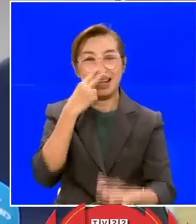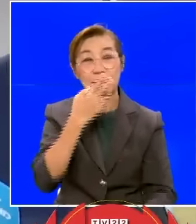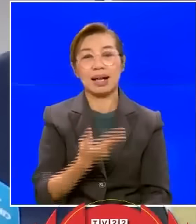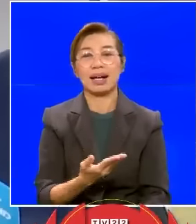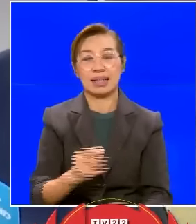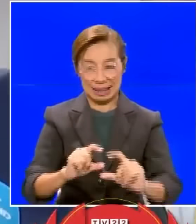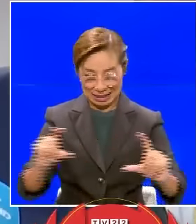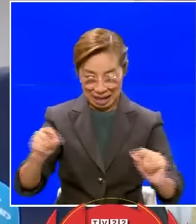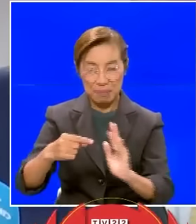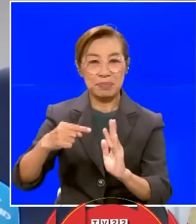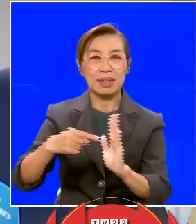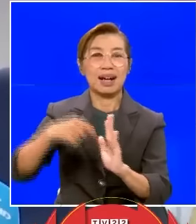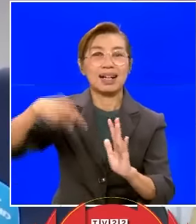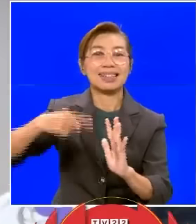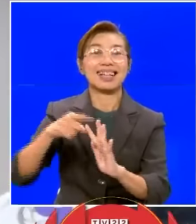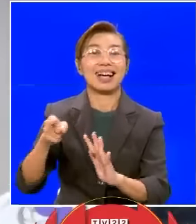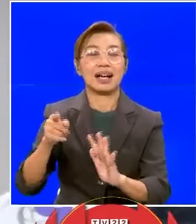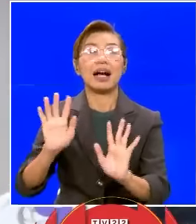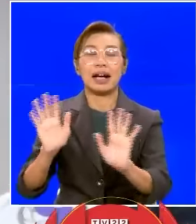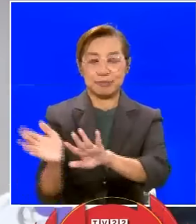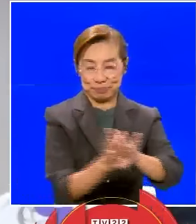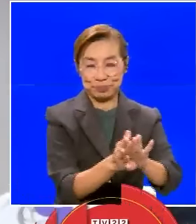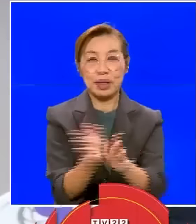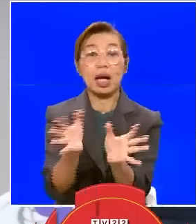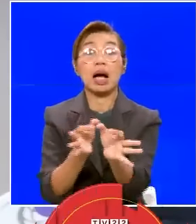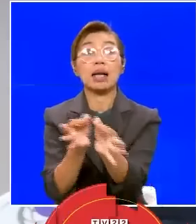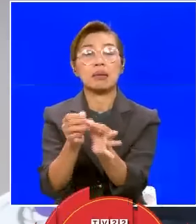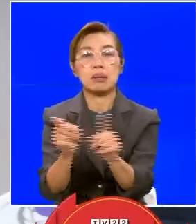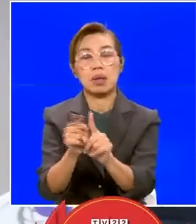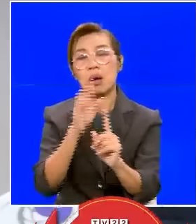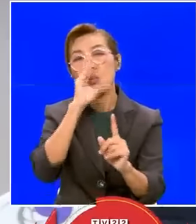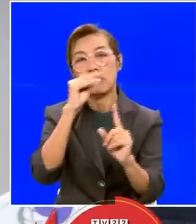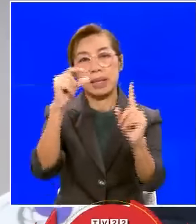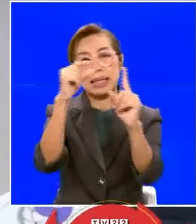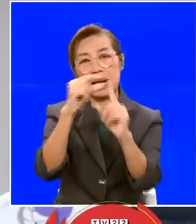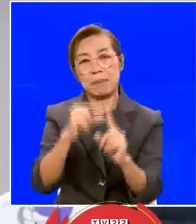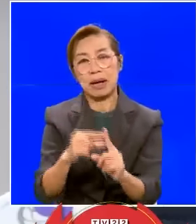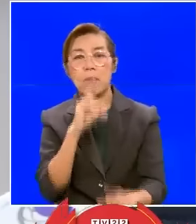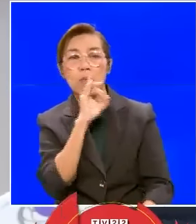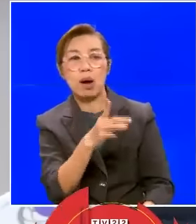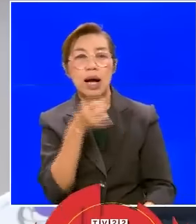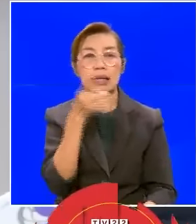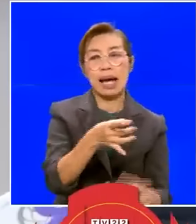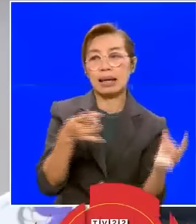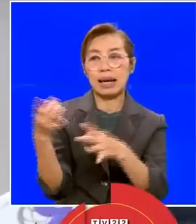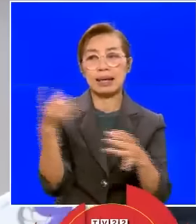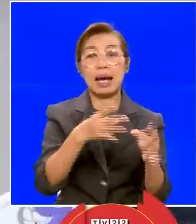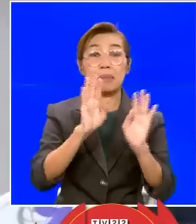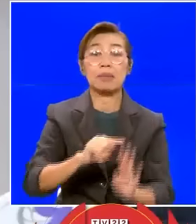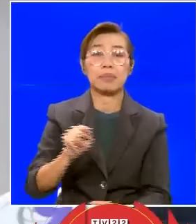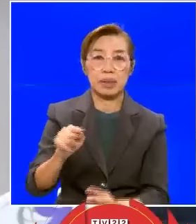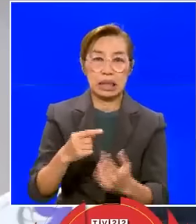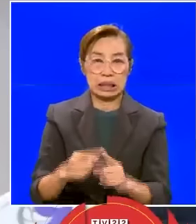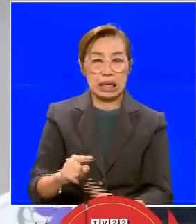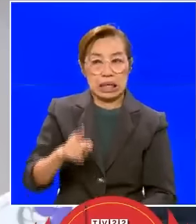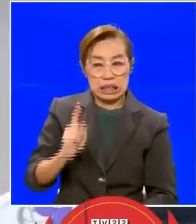แบบนี้ก็แล้วกันว่าในหลายความเห็นอาจจะเป็นเรื่องของวาทกรรมหรือว่าการที่จะตอบโต้โจมตีกันทางคำพูดไปมาเนี่ยนะครับแต่ในแ